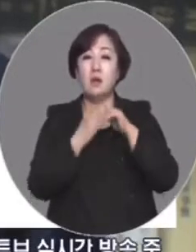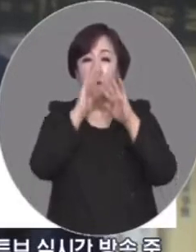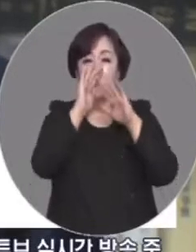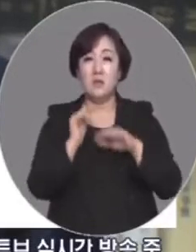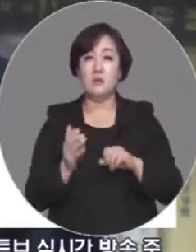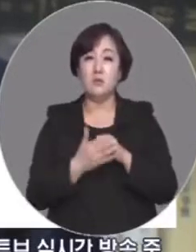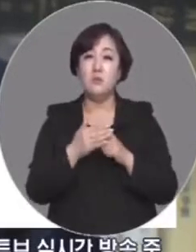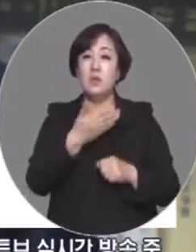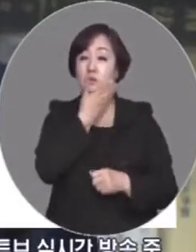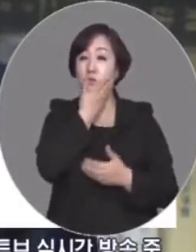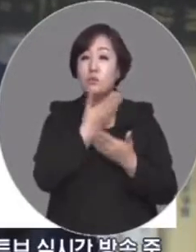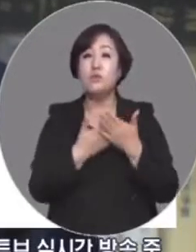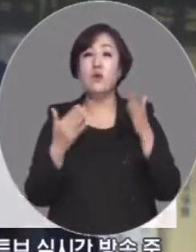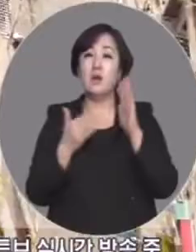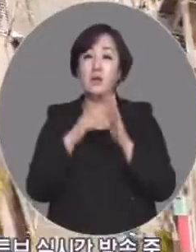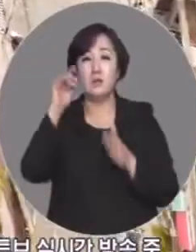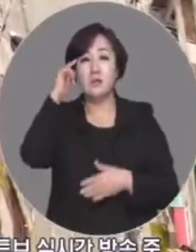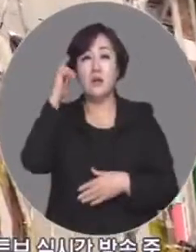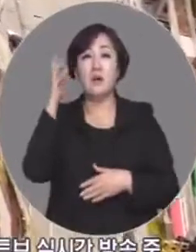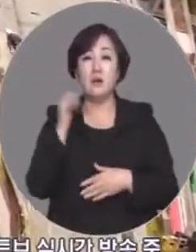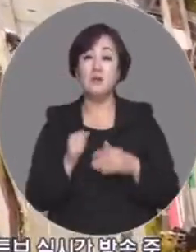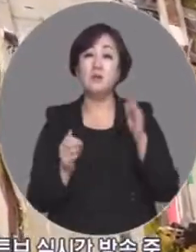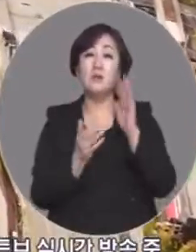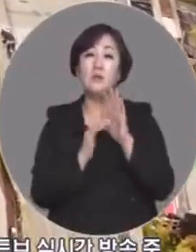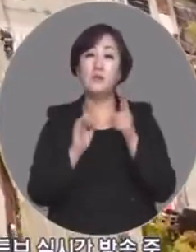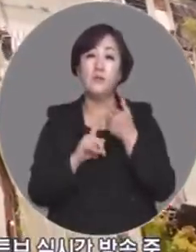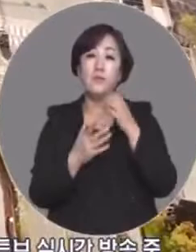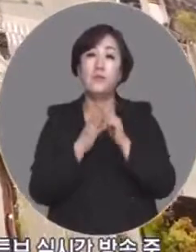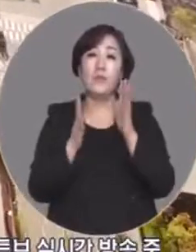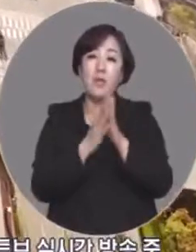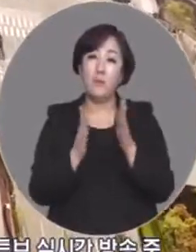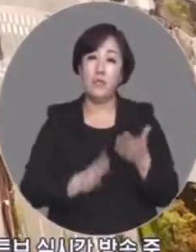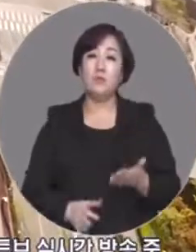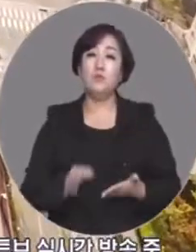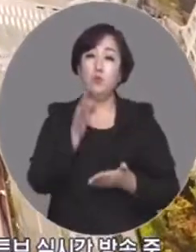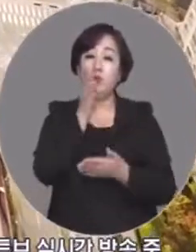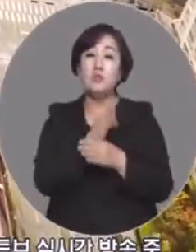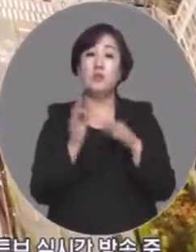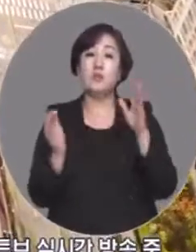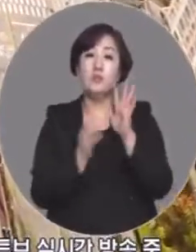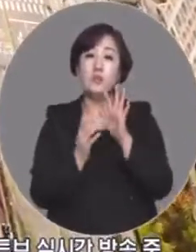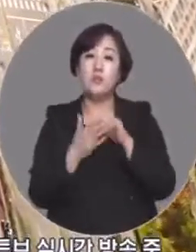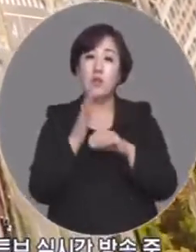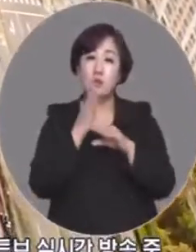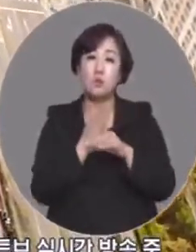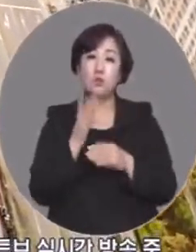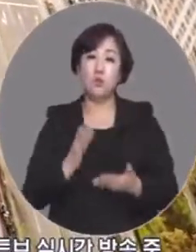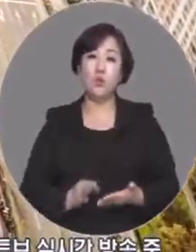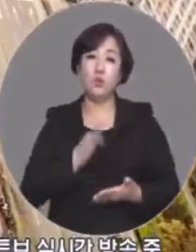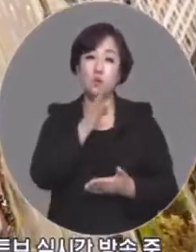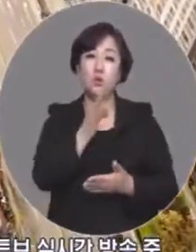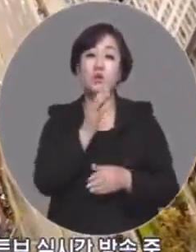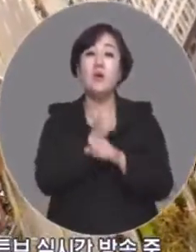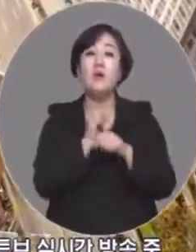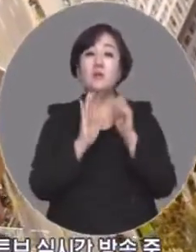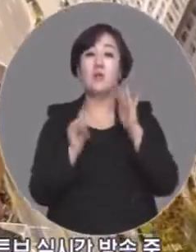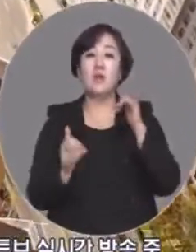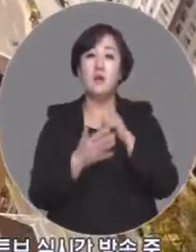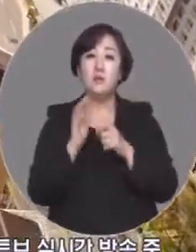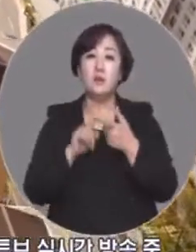있어서 신중해야 할 것입니다. 아파트 가격이 폭등하자 중도금을 빨리 치르려는